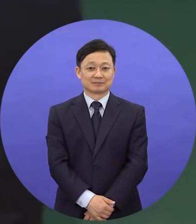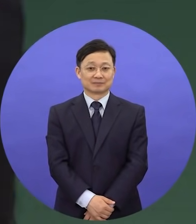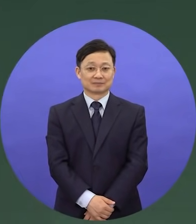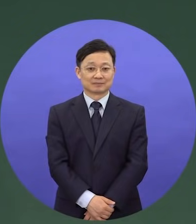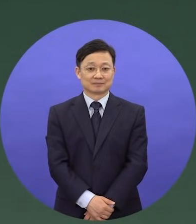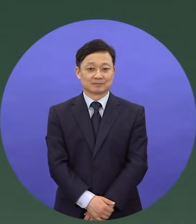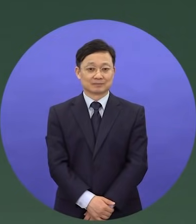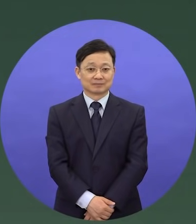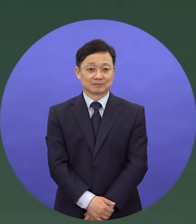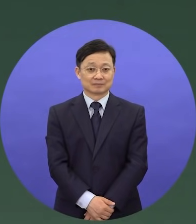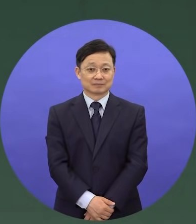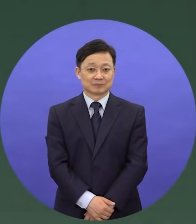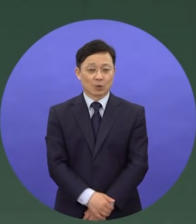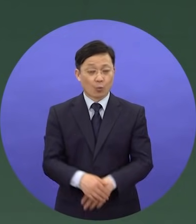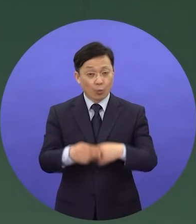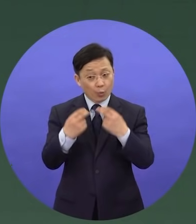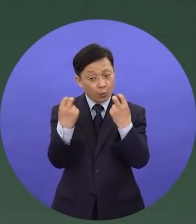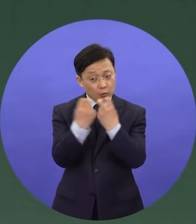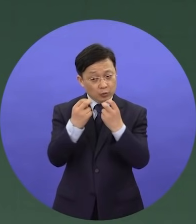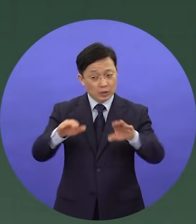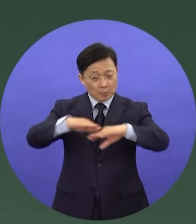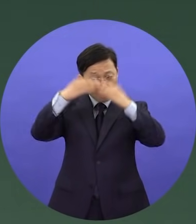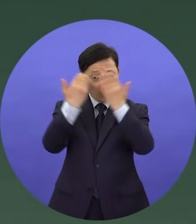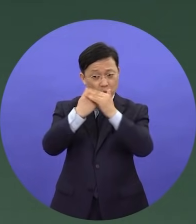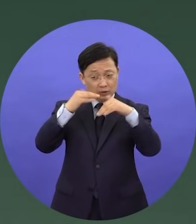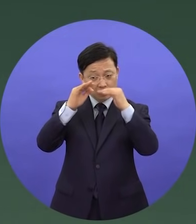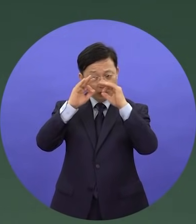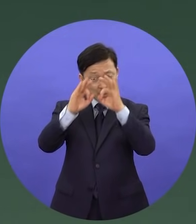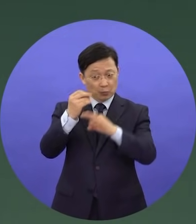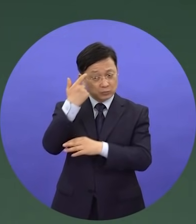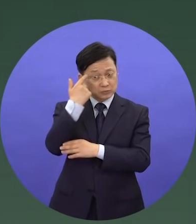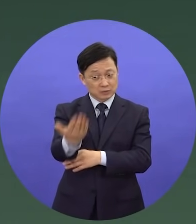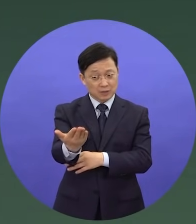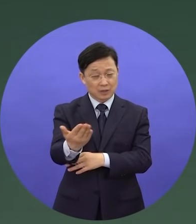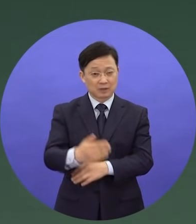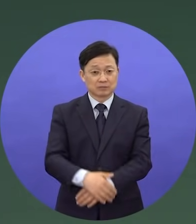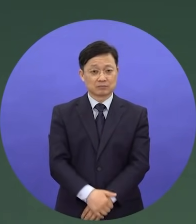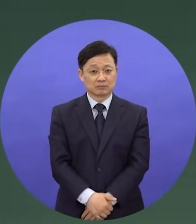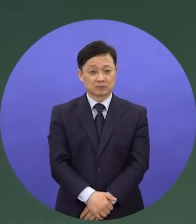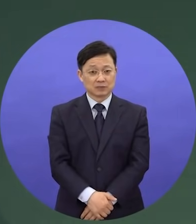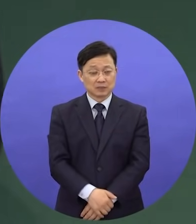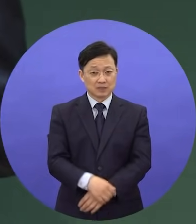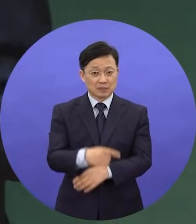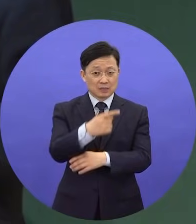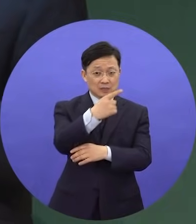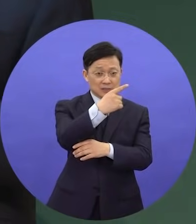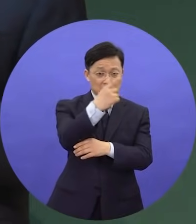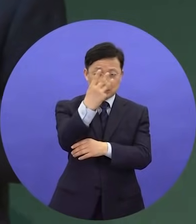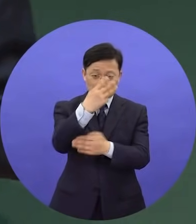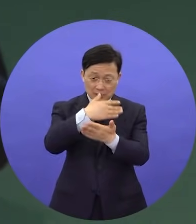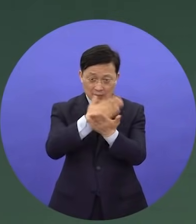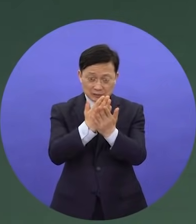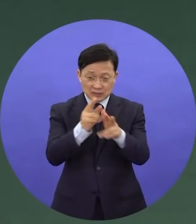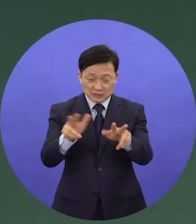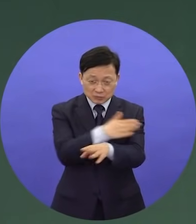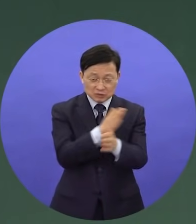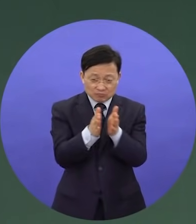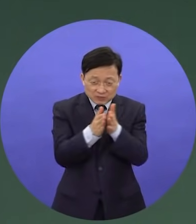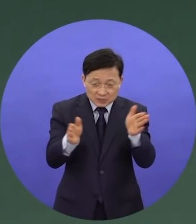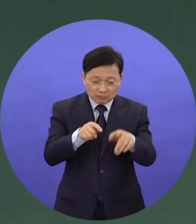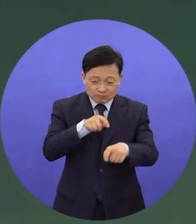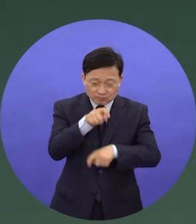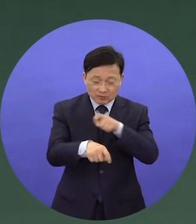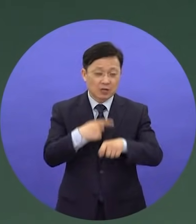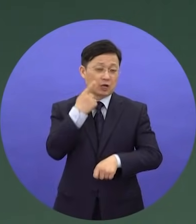자, 어떻게 모든 것이 다 보였습니까? Then how are they able to see everything? 여러분 굉장히 중요합니다. 이걸 시작하시라니까요. It's very important for you as well. So start this in our